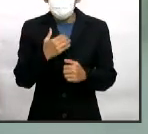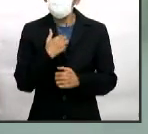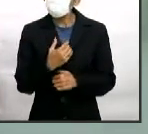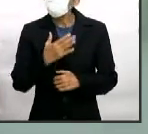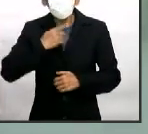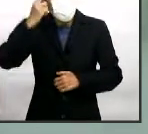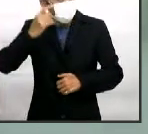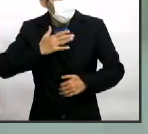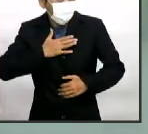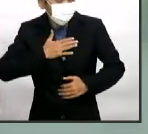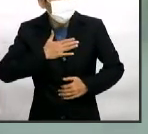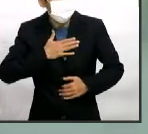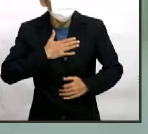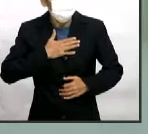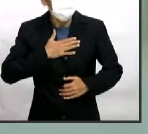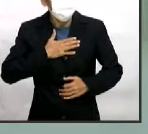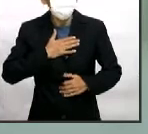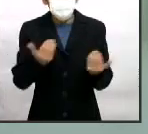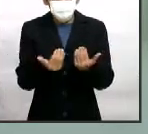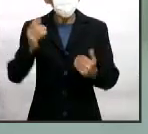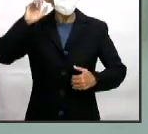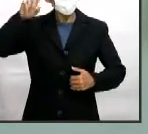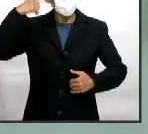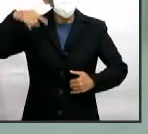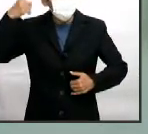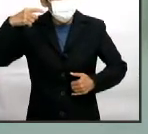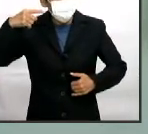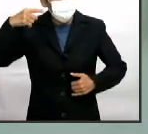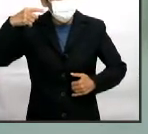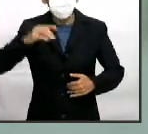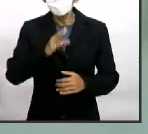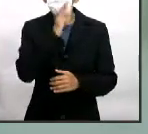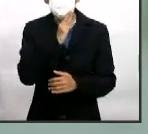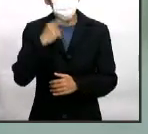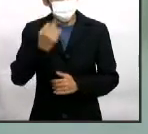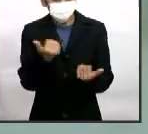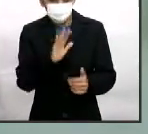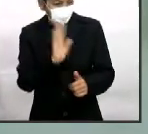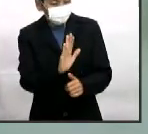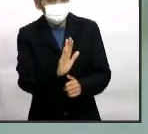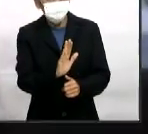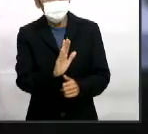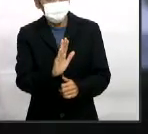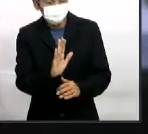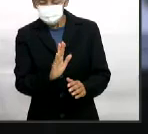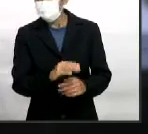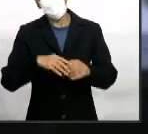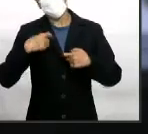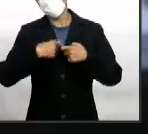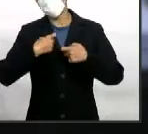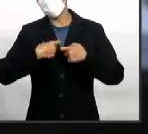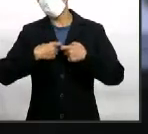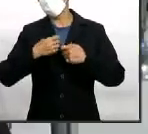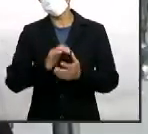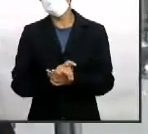มก็คือว่ายังมีลูกสาวใช่ไหมครับถ้าเราจะห้ามลูกสาวไม่ให้เล่นเนี่ยห้ามได้ไหม ยาก ถูกไห